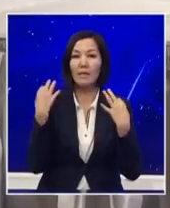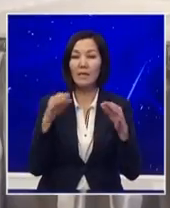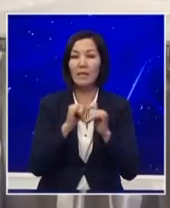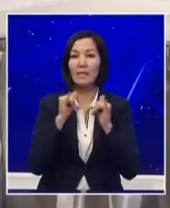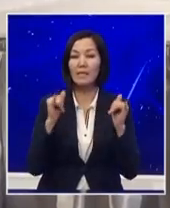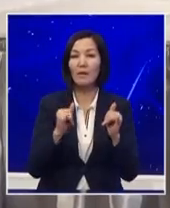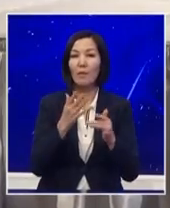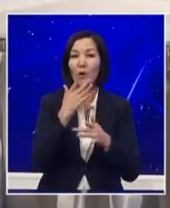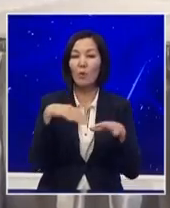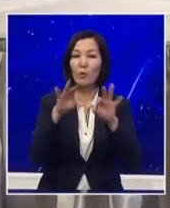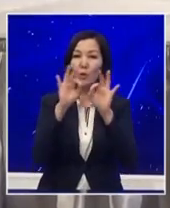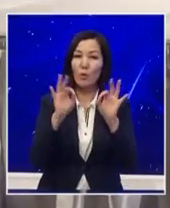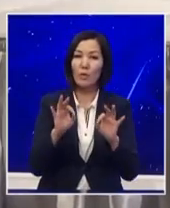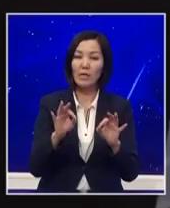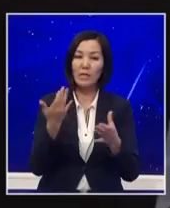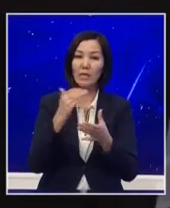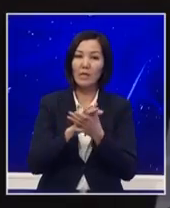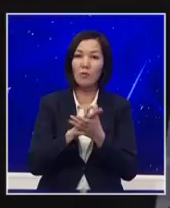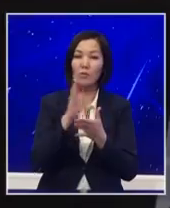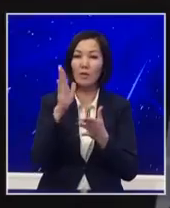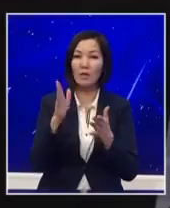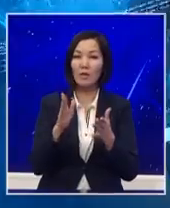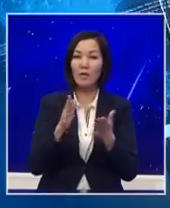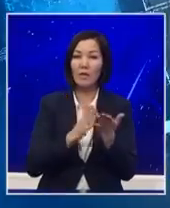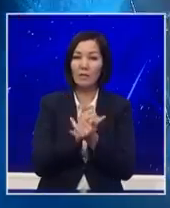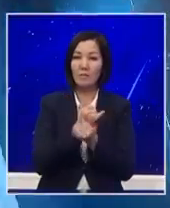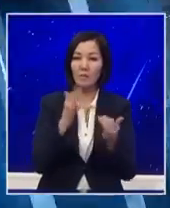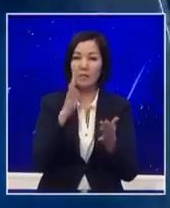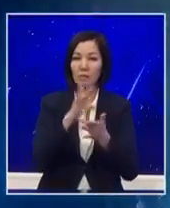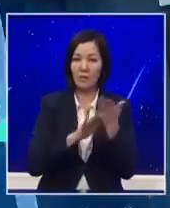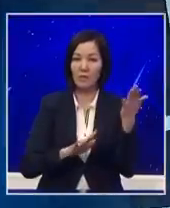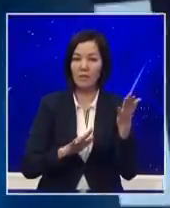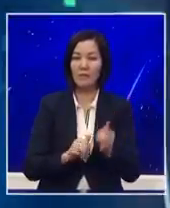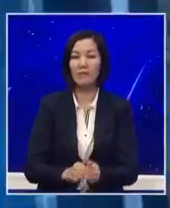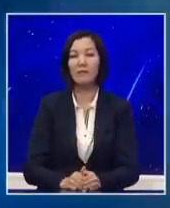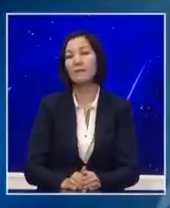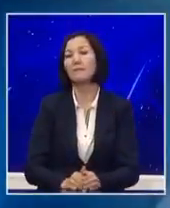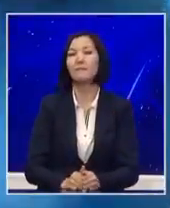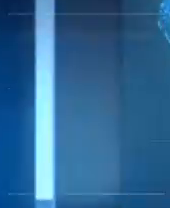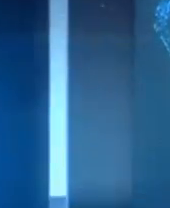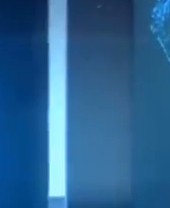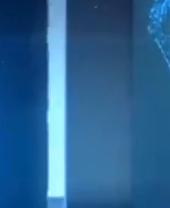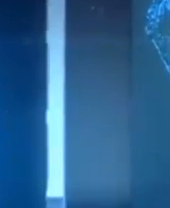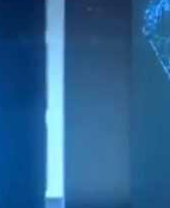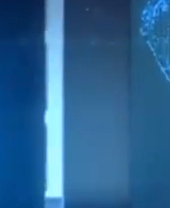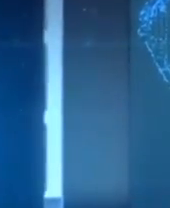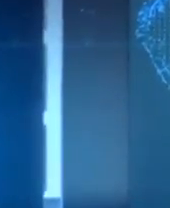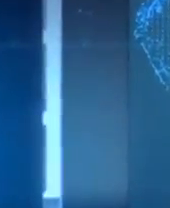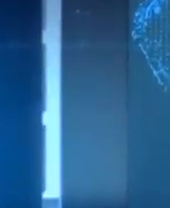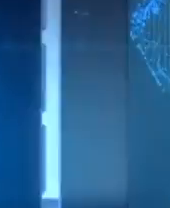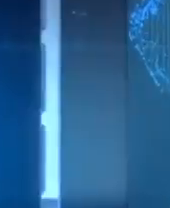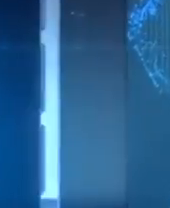ұлттық өнерімізді таныту жолында әлі де қызмет ете бермек. Кәмшат Мұхамеджан, Ғабит Қабдырахман, Жетісу